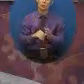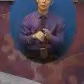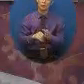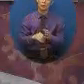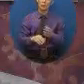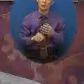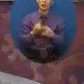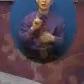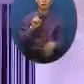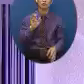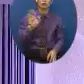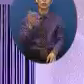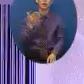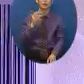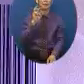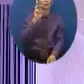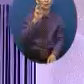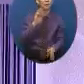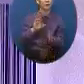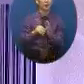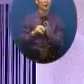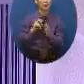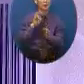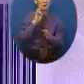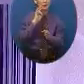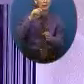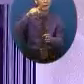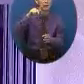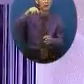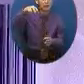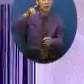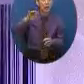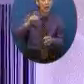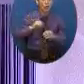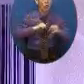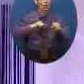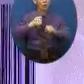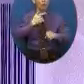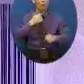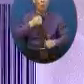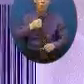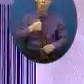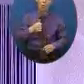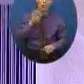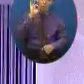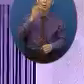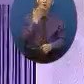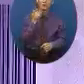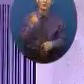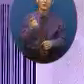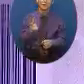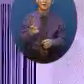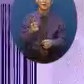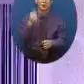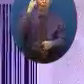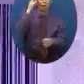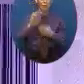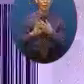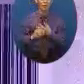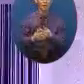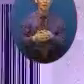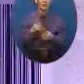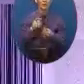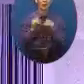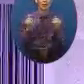본다면 1930년대 중반에 기생 출신의 가수들이 굉장히 큰 활약을 했구나라는 것을 알 수 있는데요.